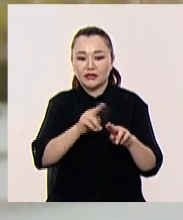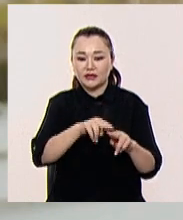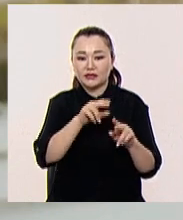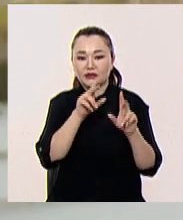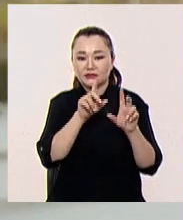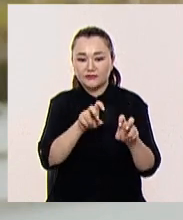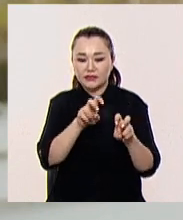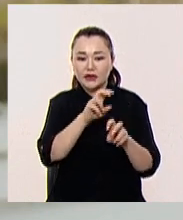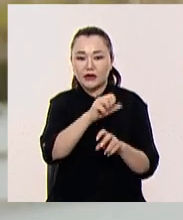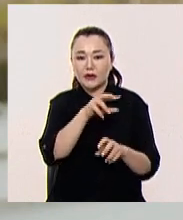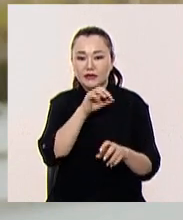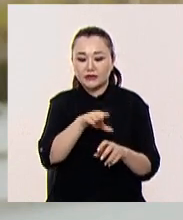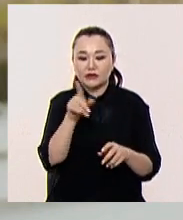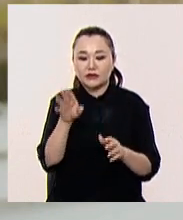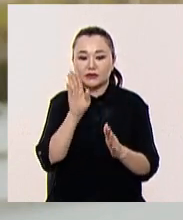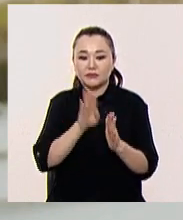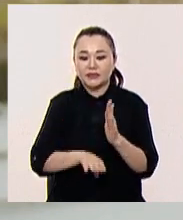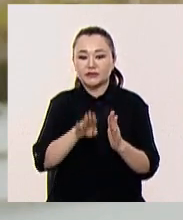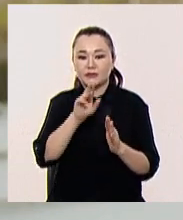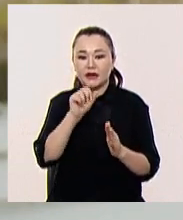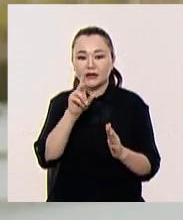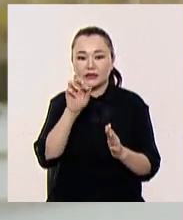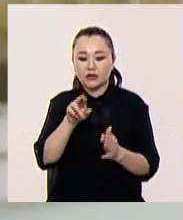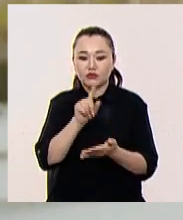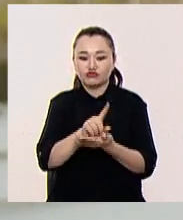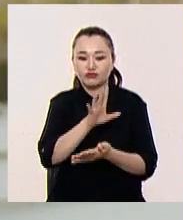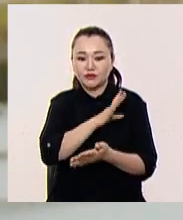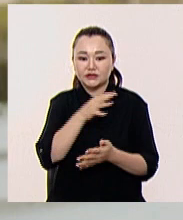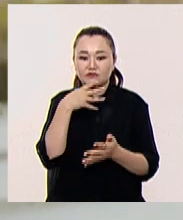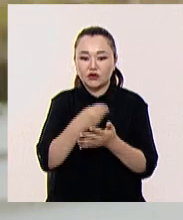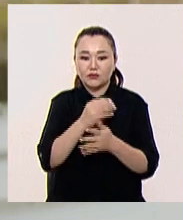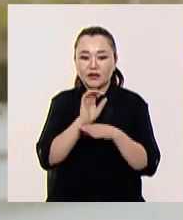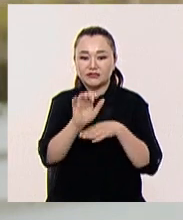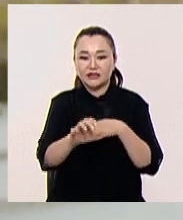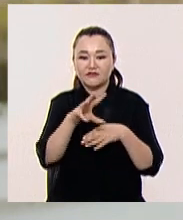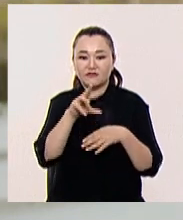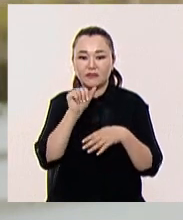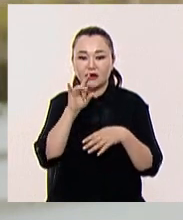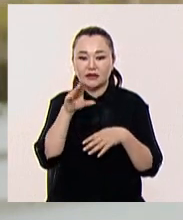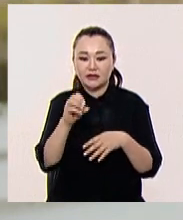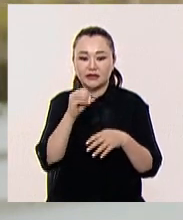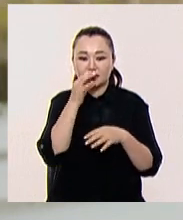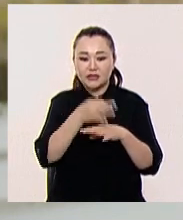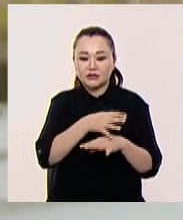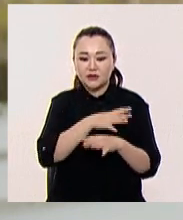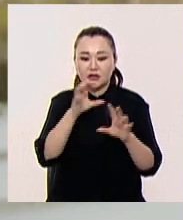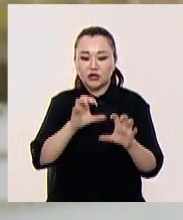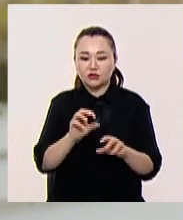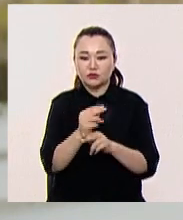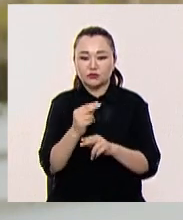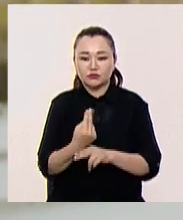Глава государства должен быть беспартийным. Об этом он говорил в своем послании в марте. Готовятся поправки в Конституцию,